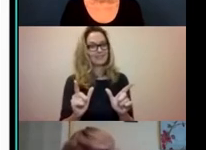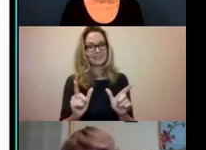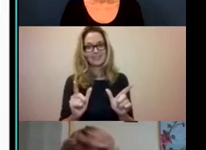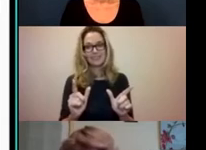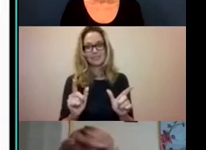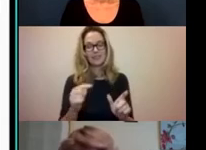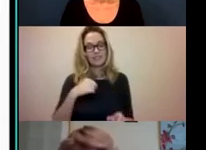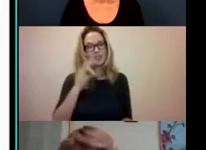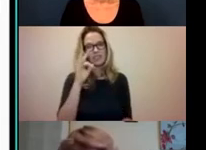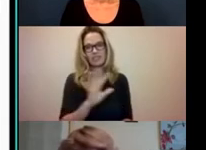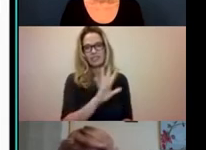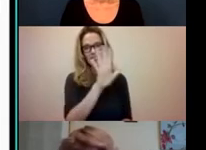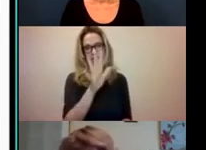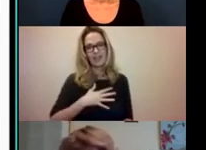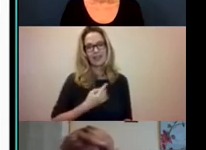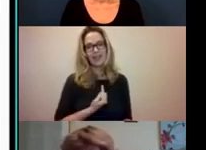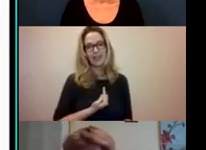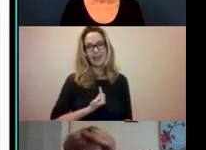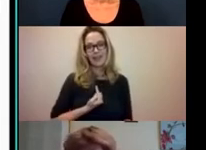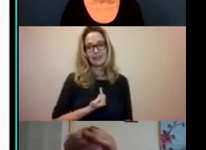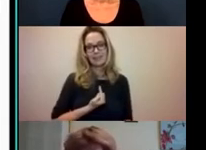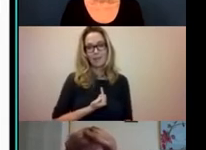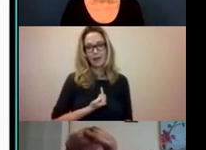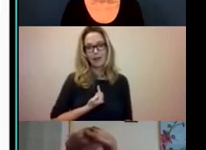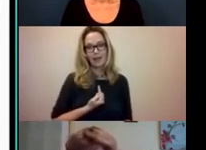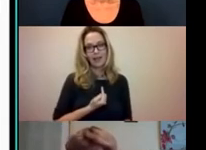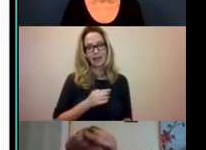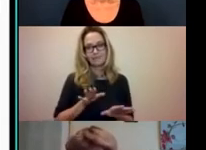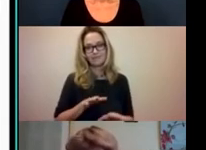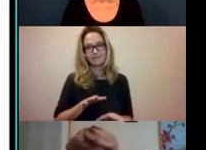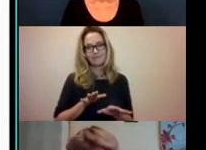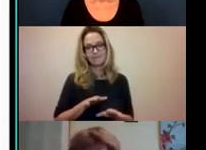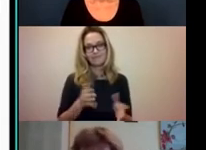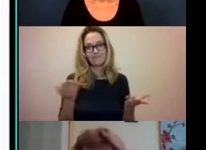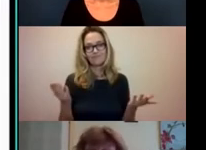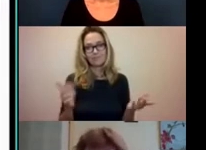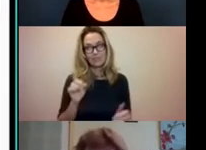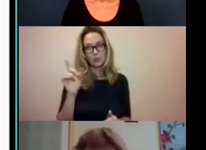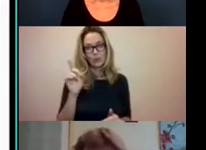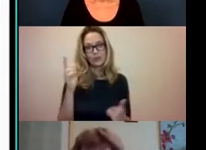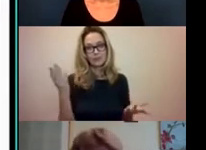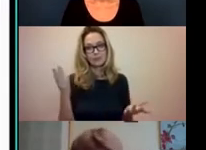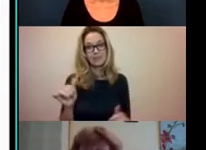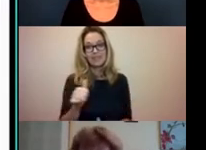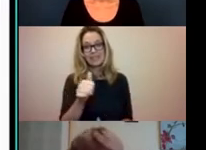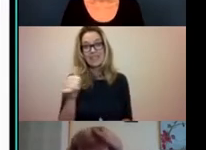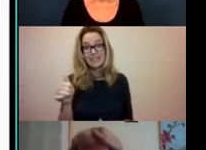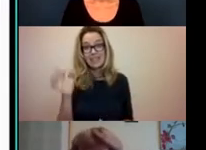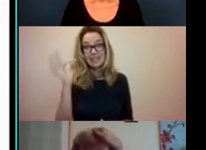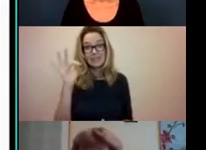alleen zijn. In het noorden. Want het is, iedereen in Friesland begint